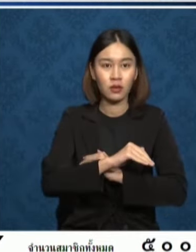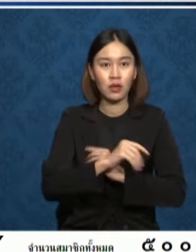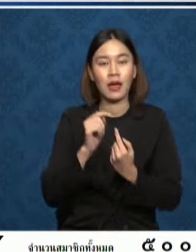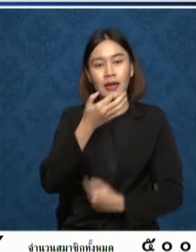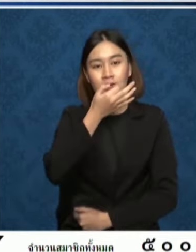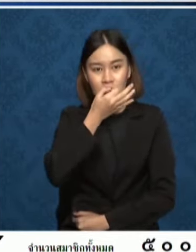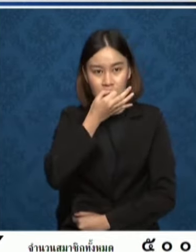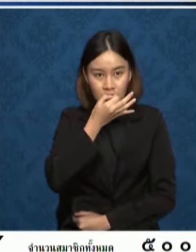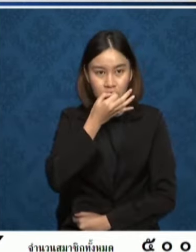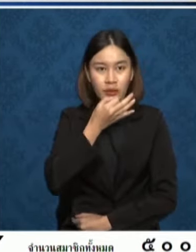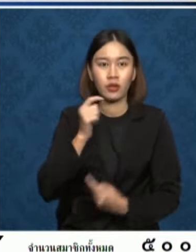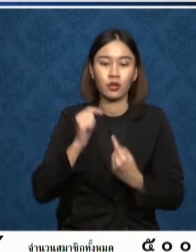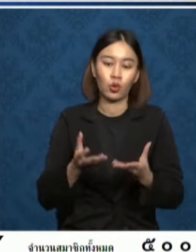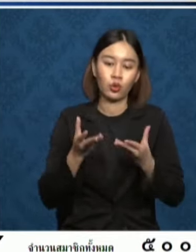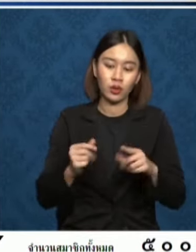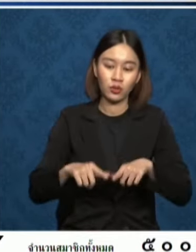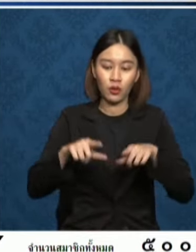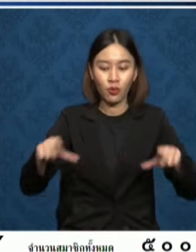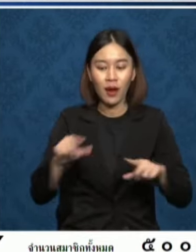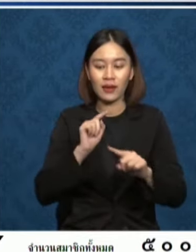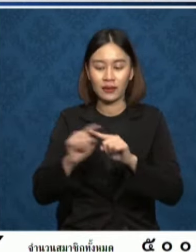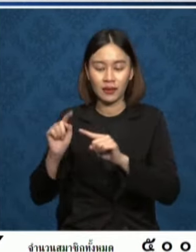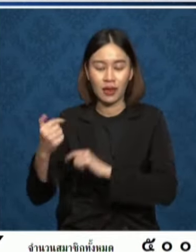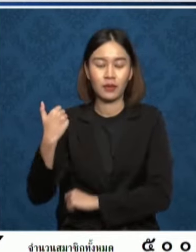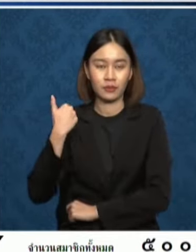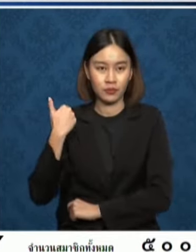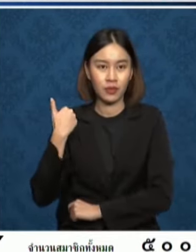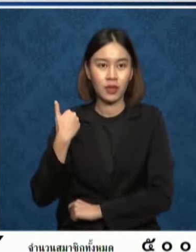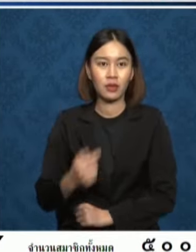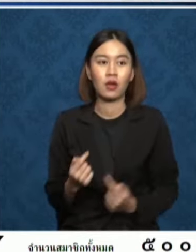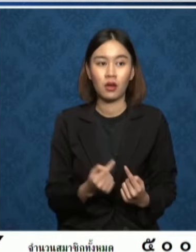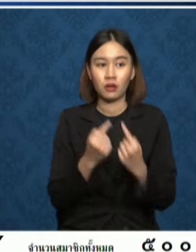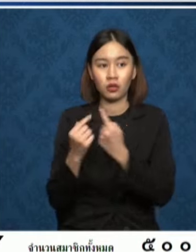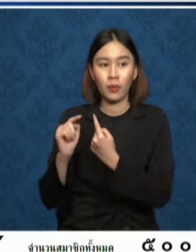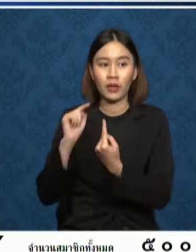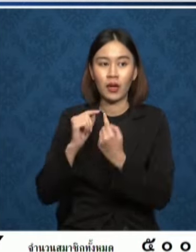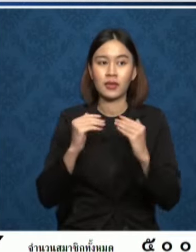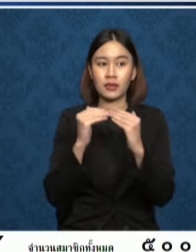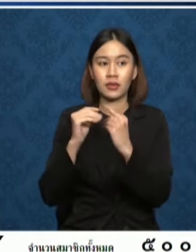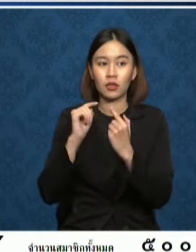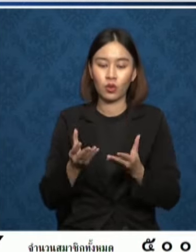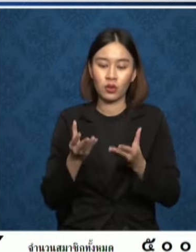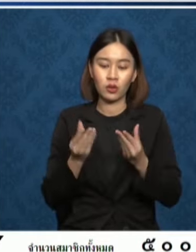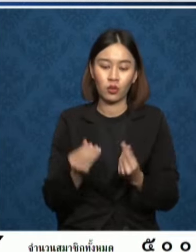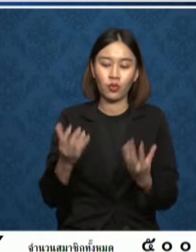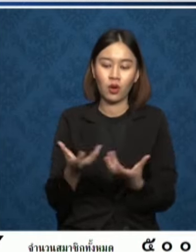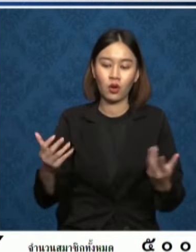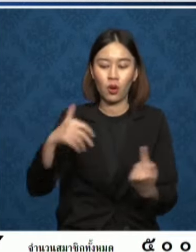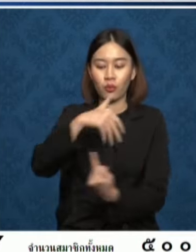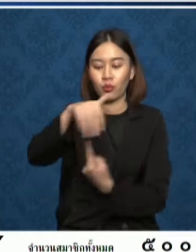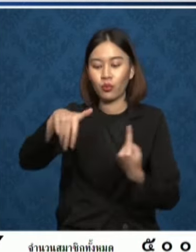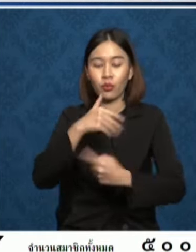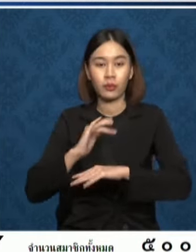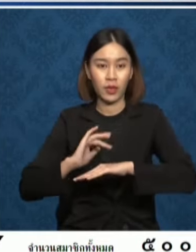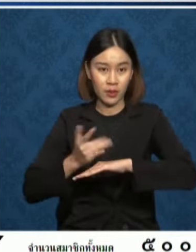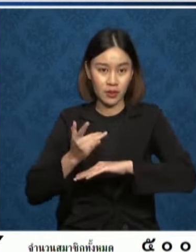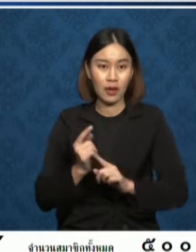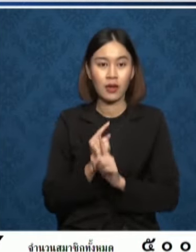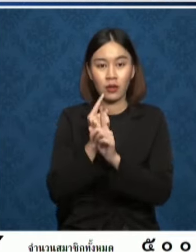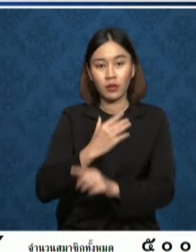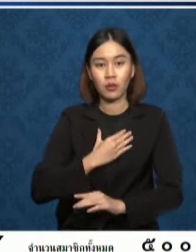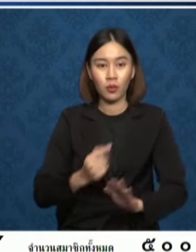อาชีพมันมีเรื่องที่ดินมันมีเรื่องอื่นๆด้วยนะครับประการต่อไปก็คือสิทธิในที่ดินและทรัพยากรธรรมชาติตามที่